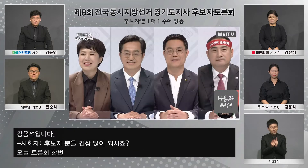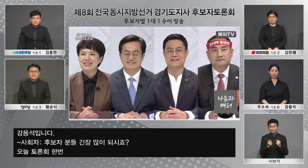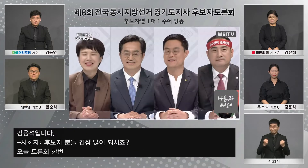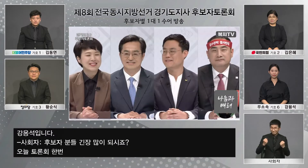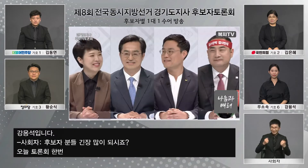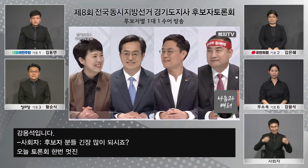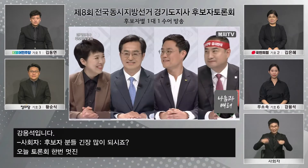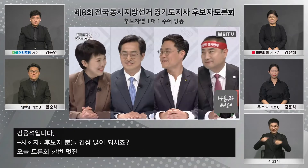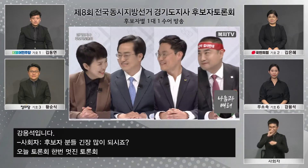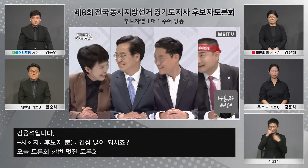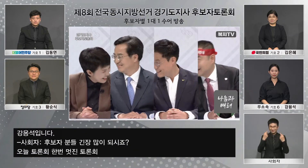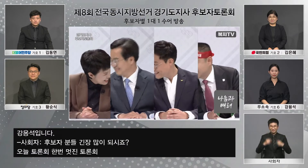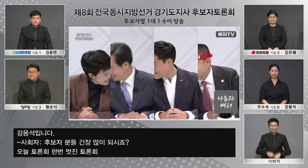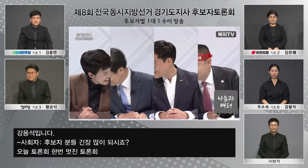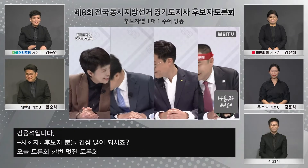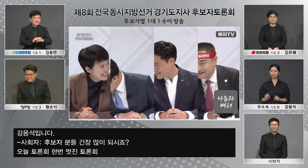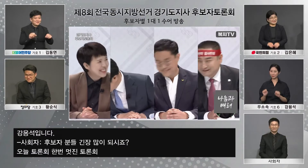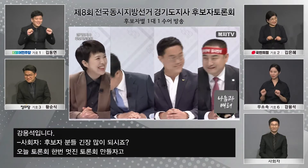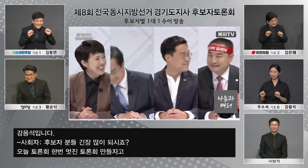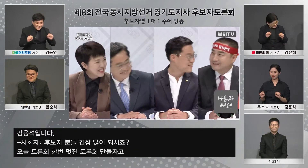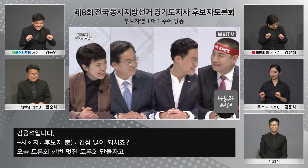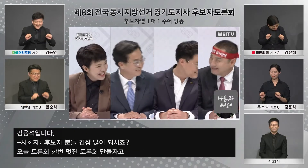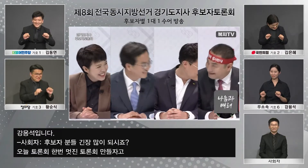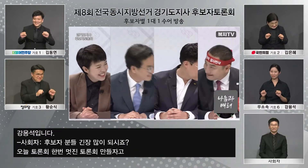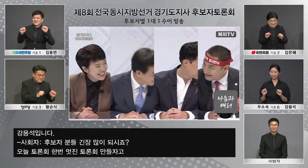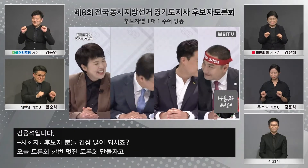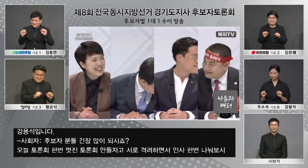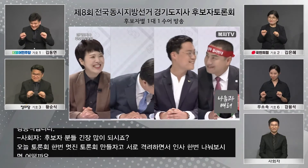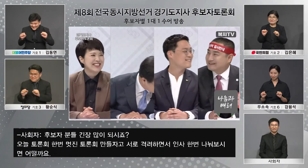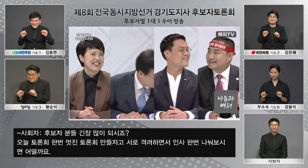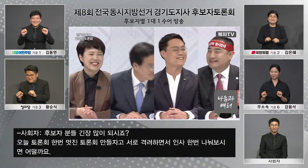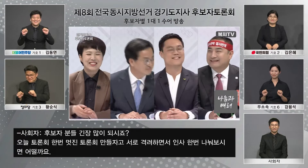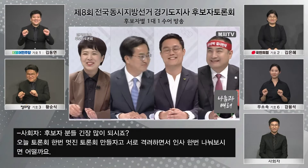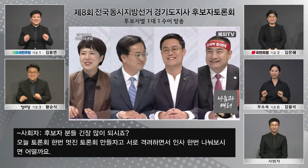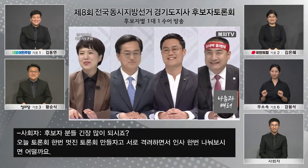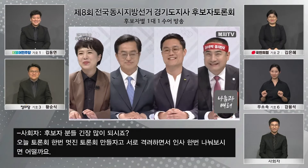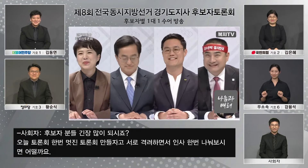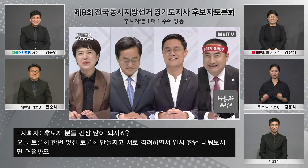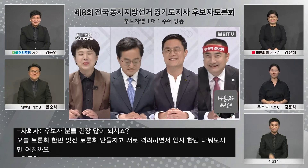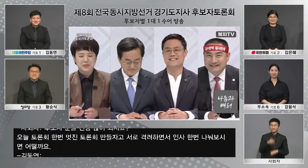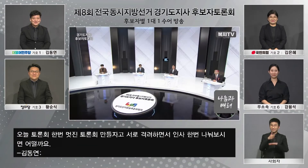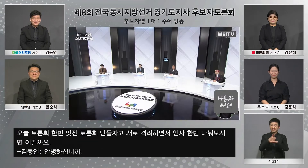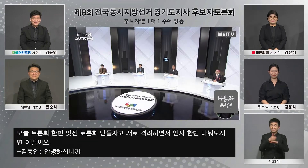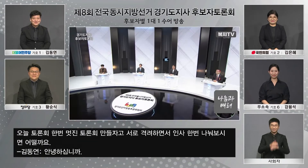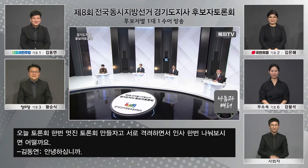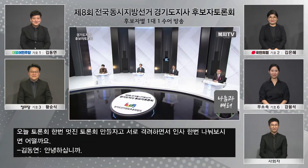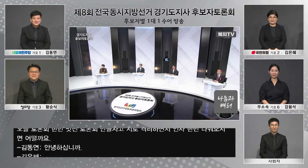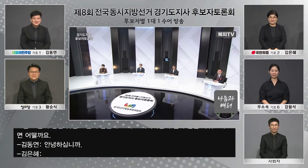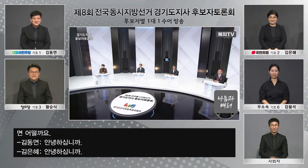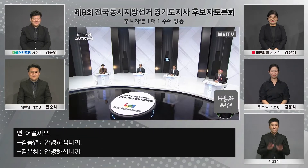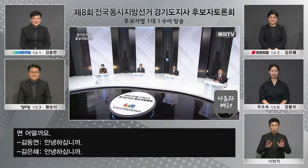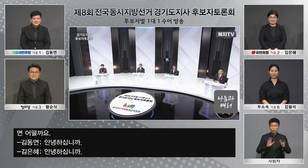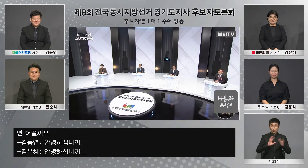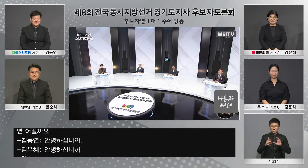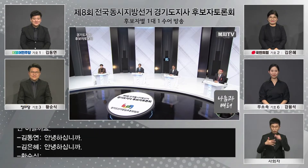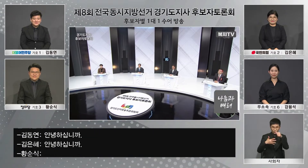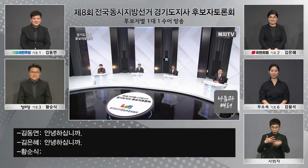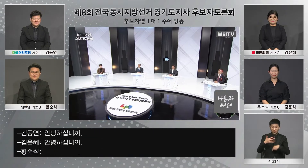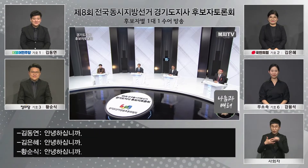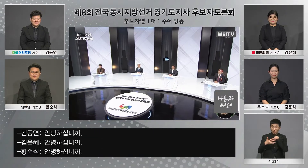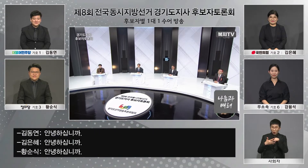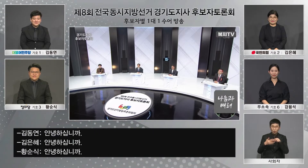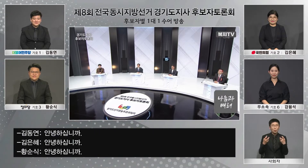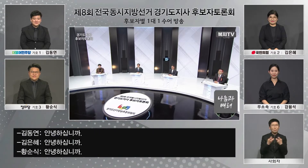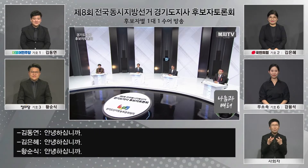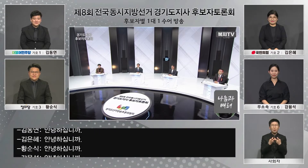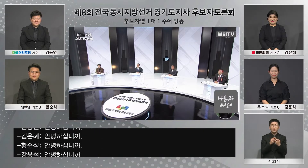한번 나누시면 어떨까요? 네. 안녕하십니까. 예, 안녕하십니까. 예. 고맙습니다. 오늘 토론회 진행 순서와 토론